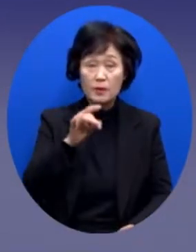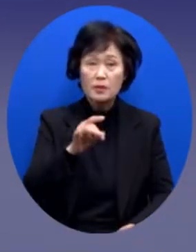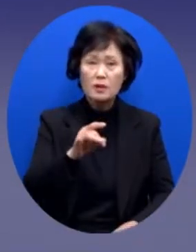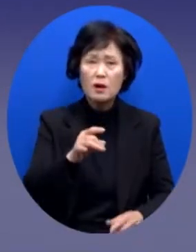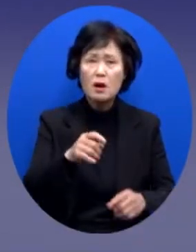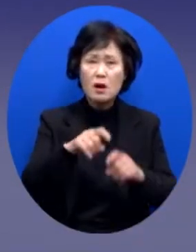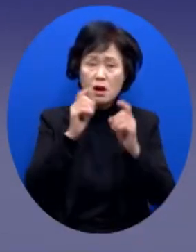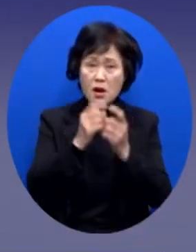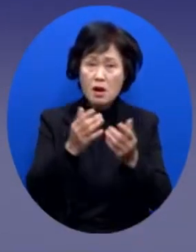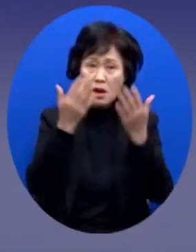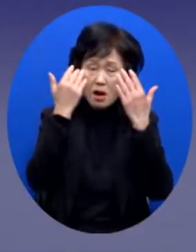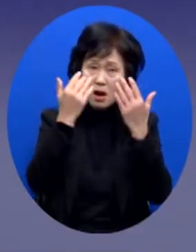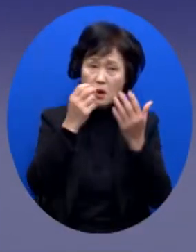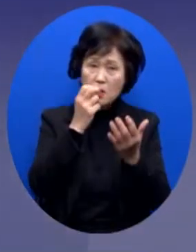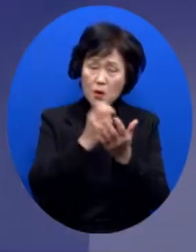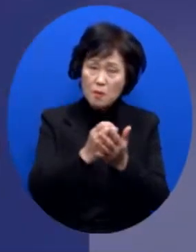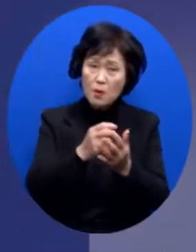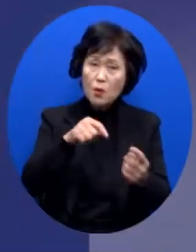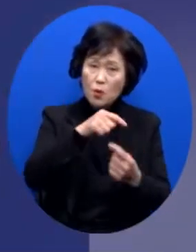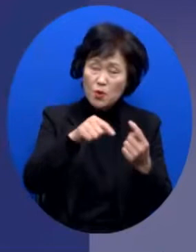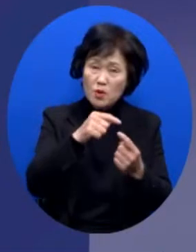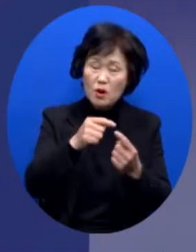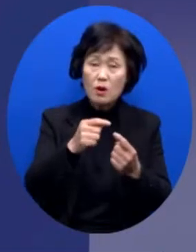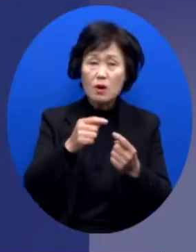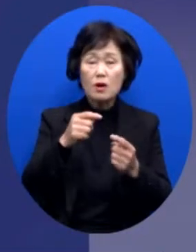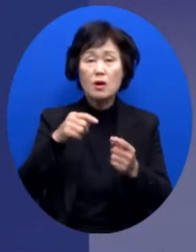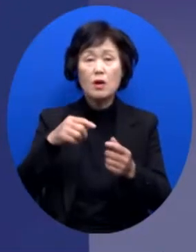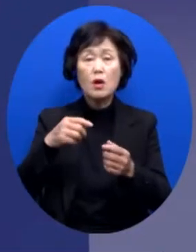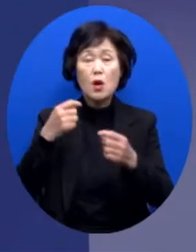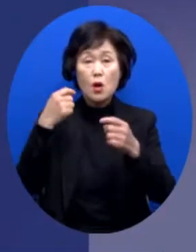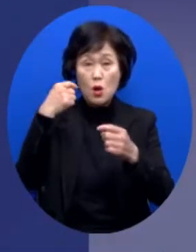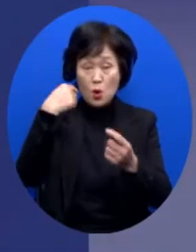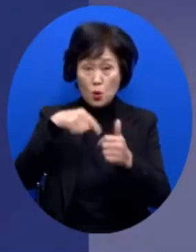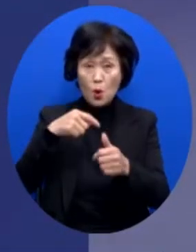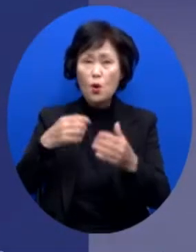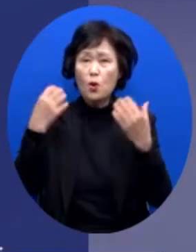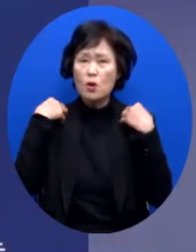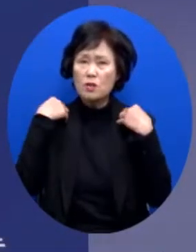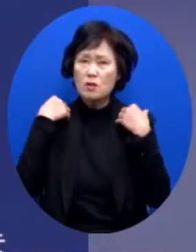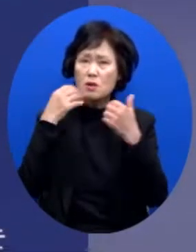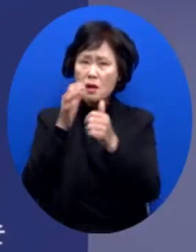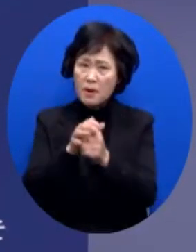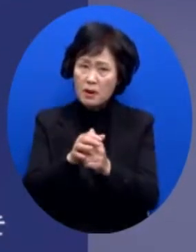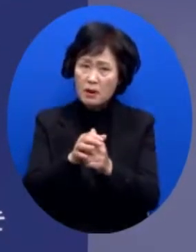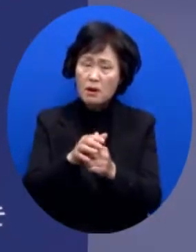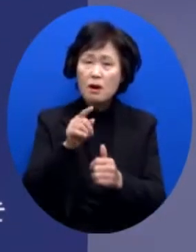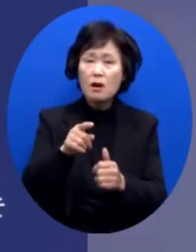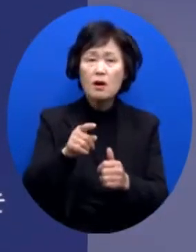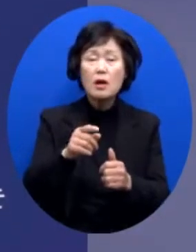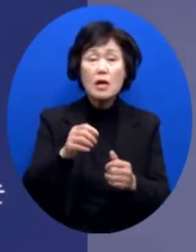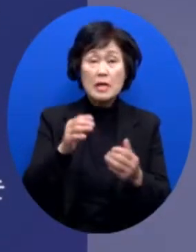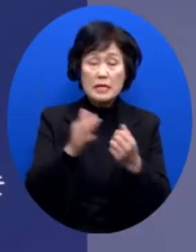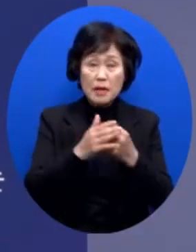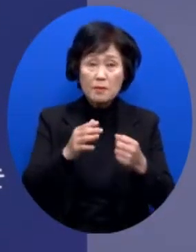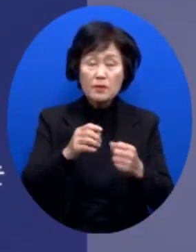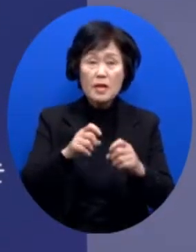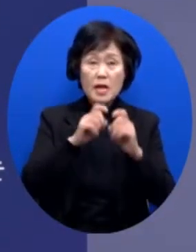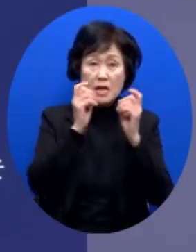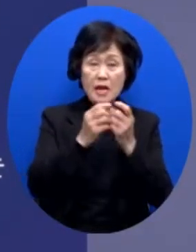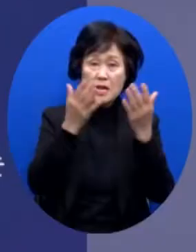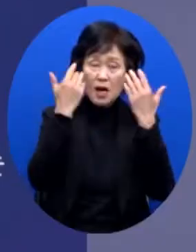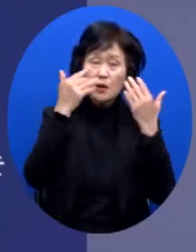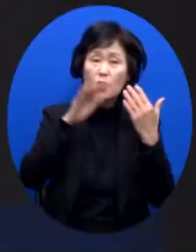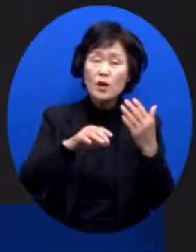을 교육청에 위탁 하도록 했습니다 학교 주도로 기독교 정체성을 가진 교사를 채용할 수 없게 만든 겁니다